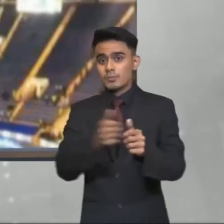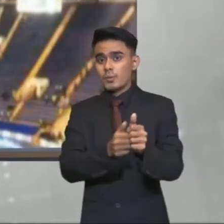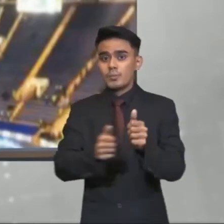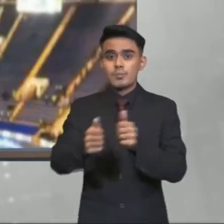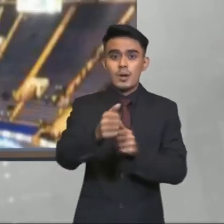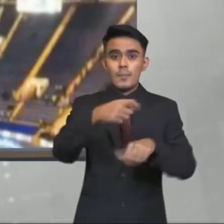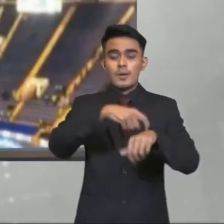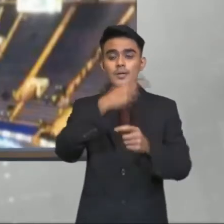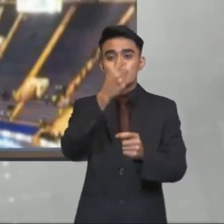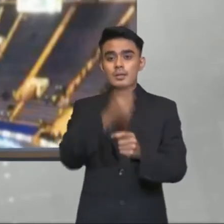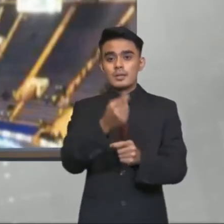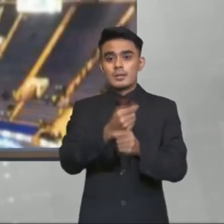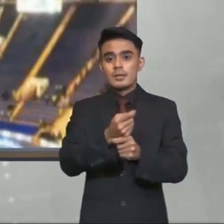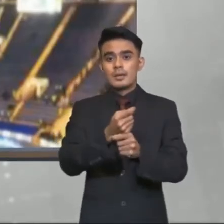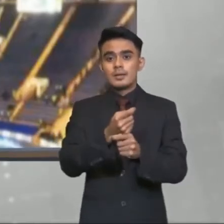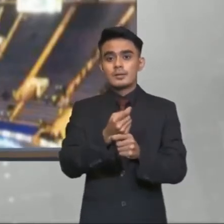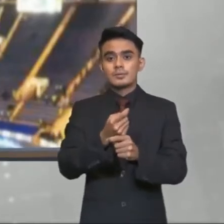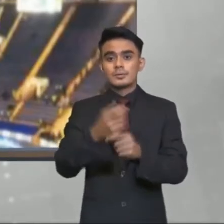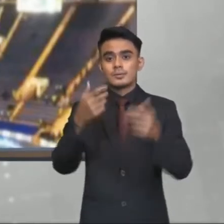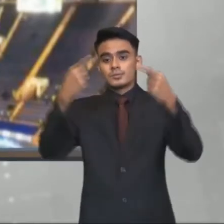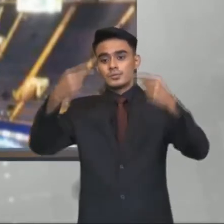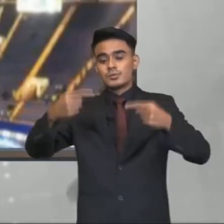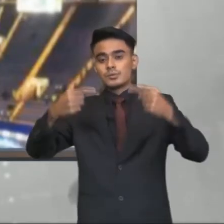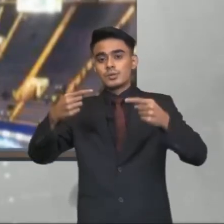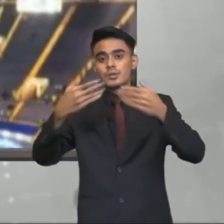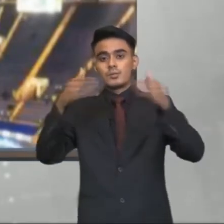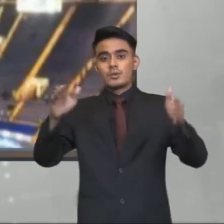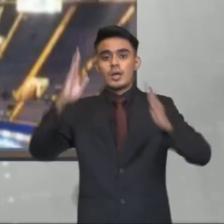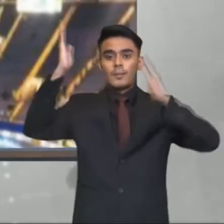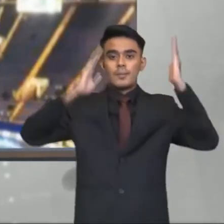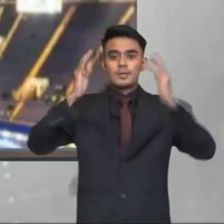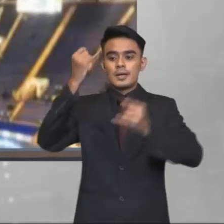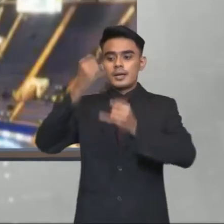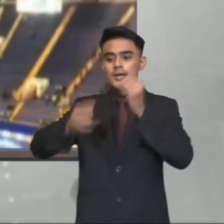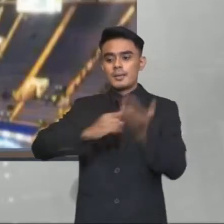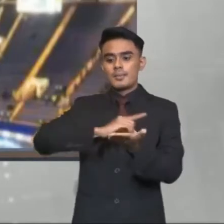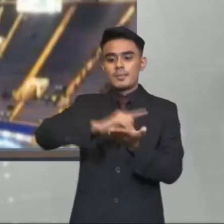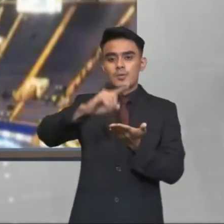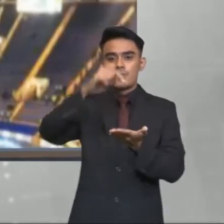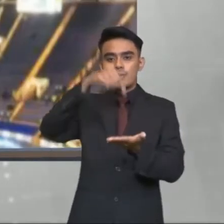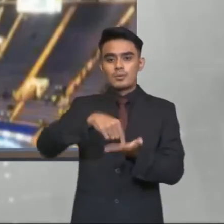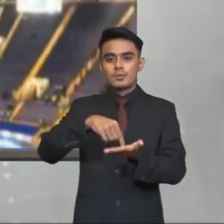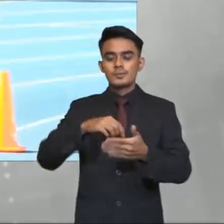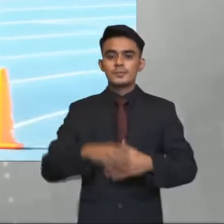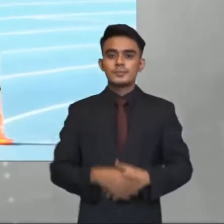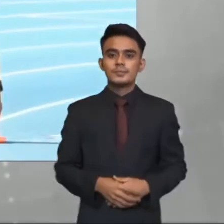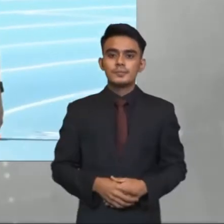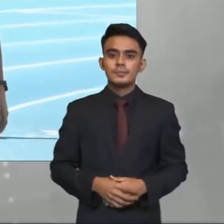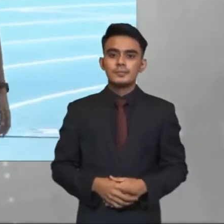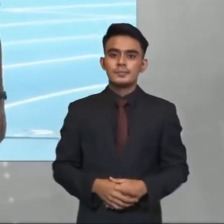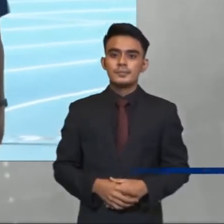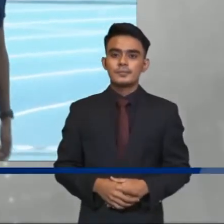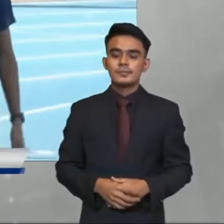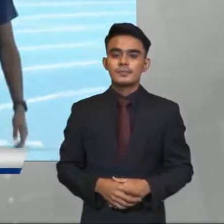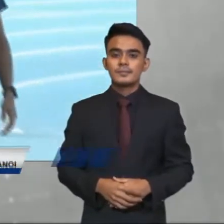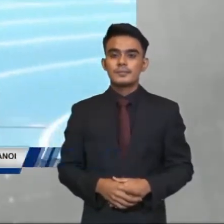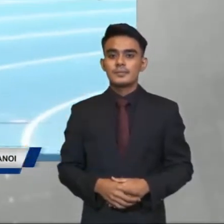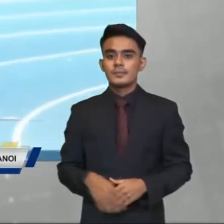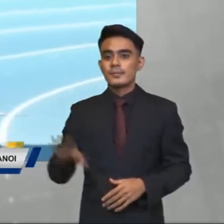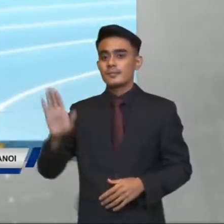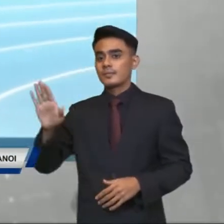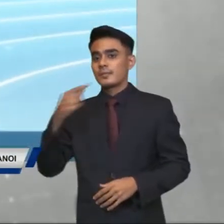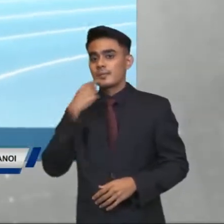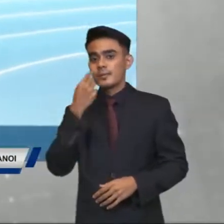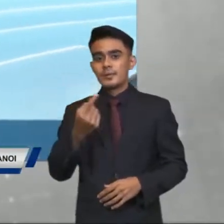Khan masih ditetapkan pada kejuaraan olahraga terbuka Malaysia hujung minggu ini pun